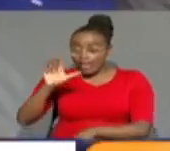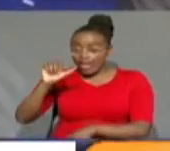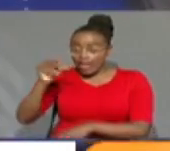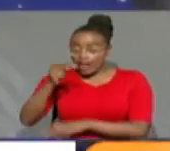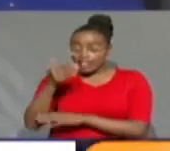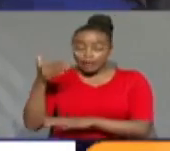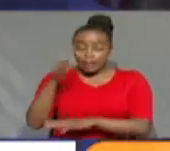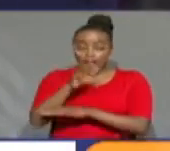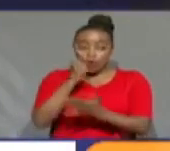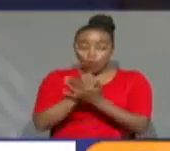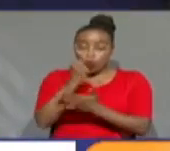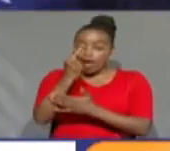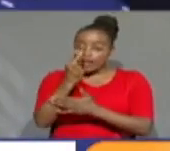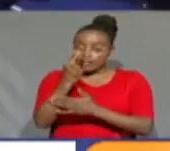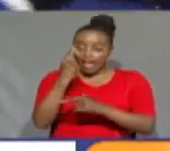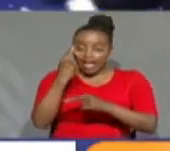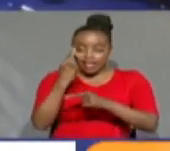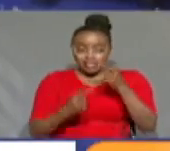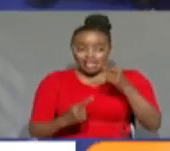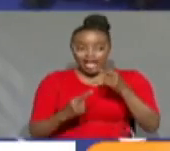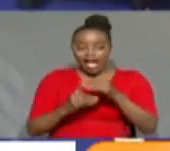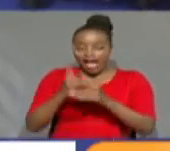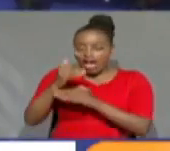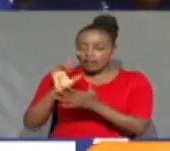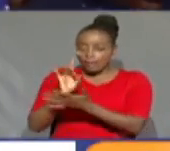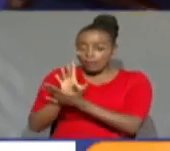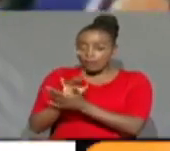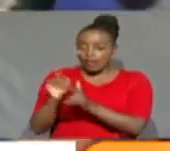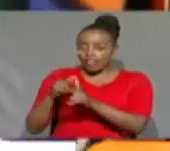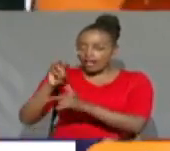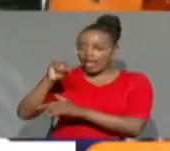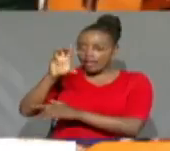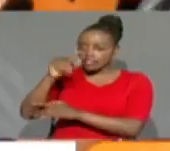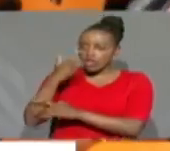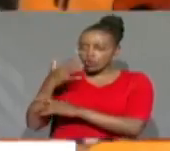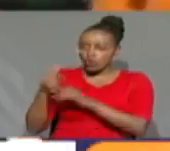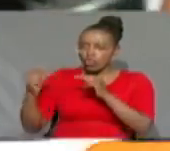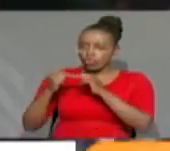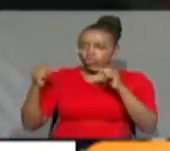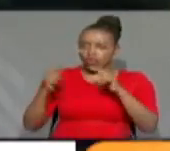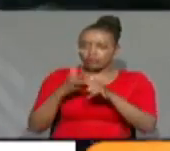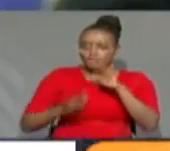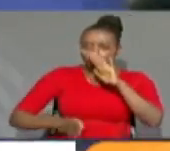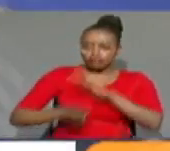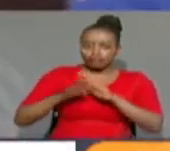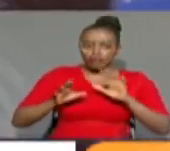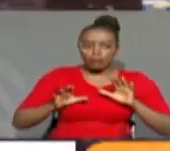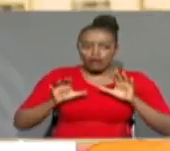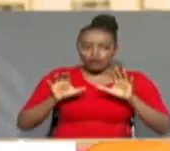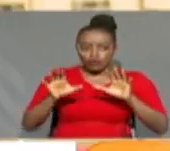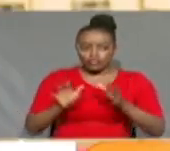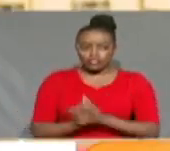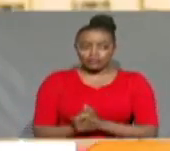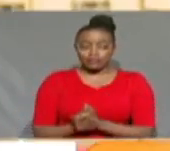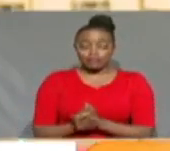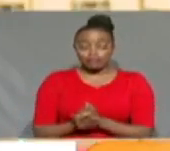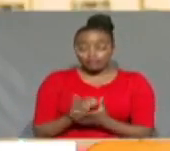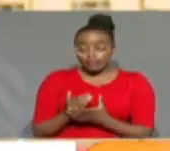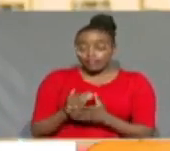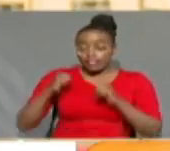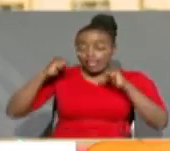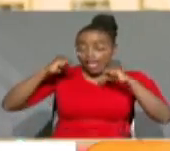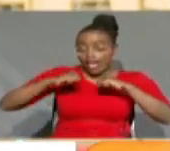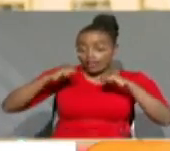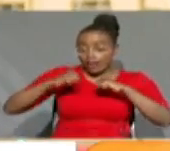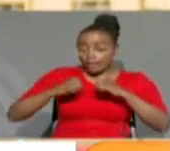mwaka mmoja baadaye na kupelekea kundi la wakilishi wadi wanaompinga kunuia kumfurusha kwa lazima. Licha ya